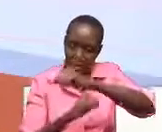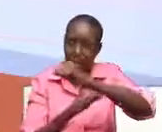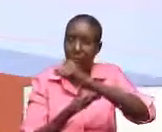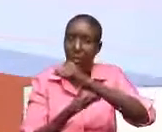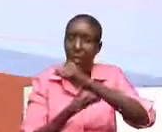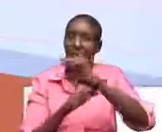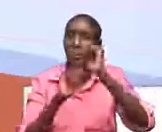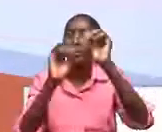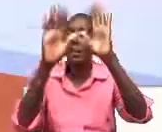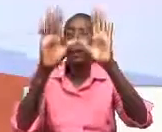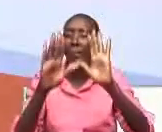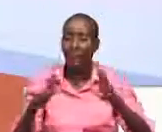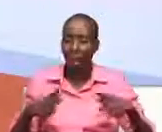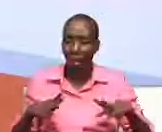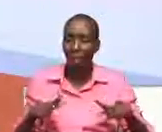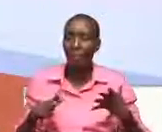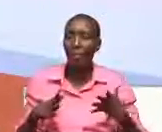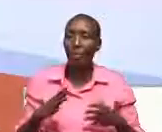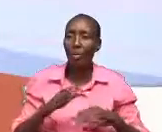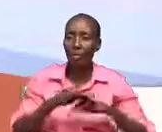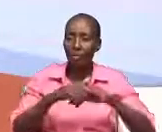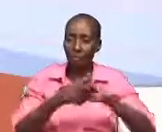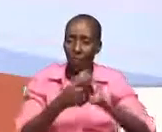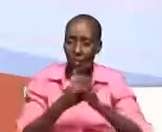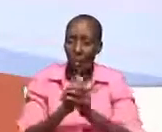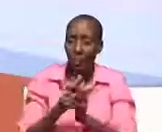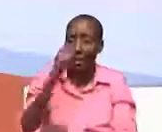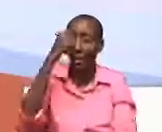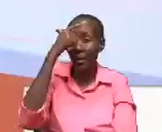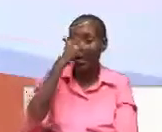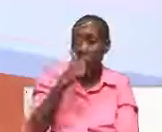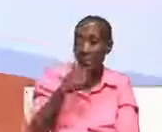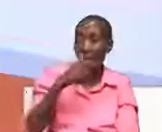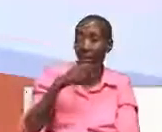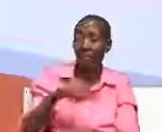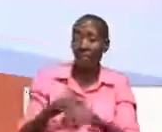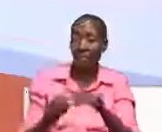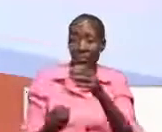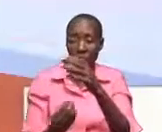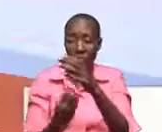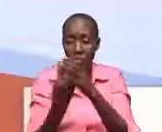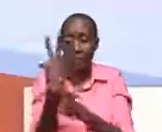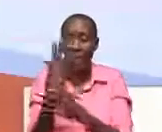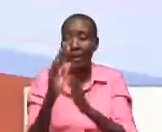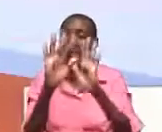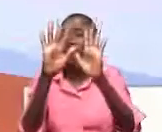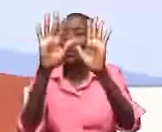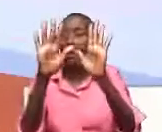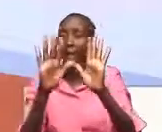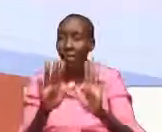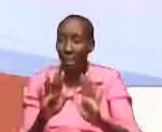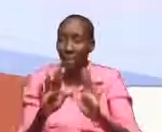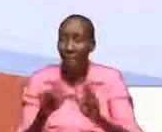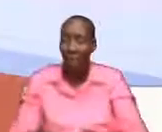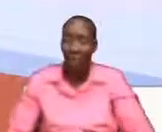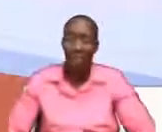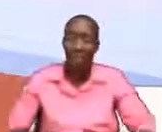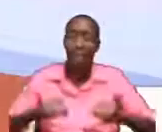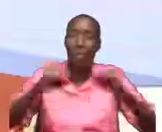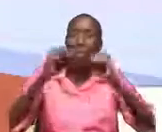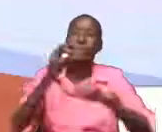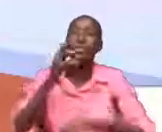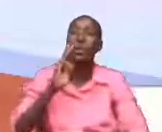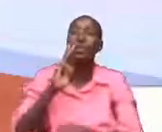ya watu kunawa mikono eneo bunge la Thika. Wakati wa kuzindua kampeni hii, meneja mkuu wa kampuni ya maji